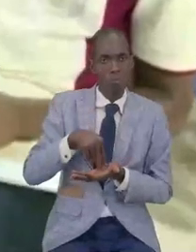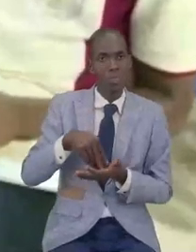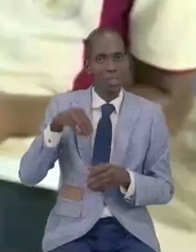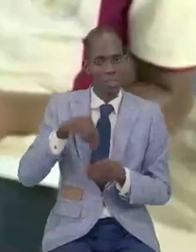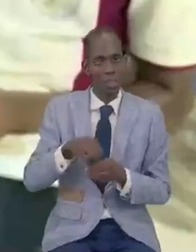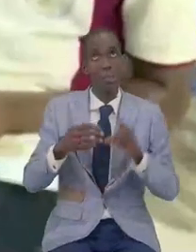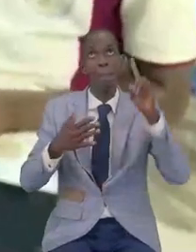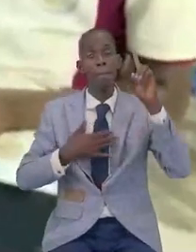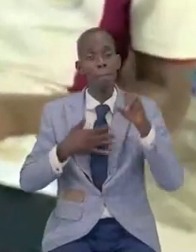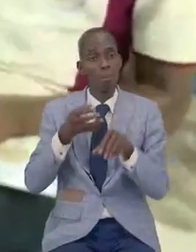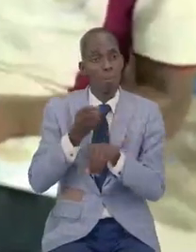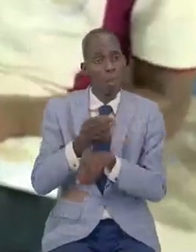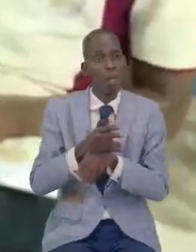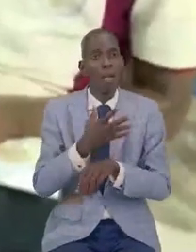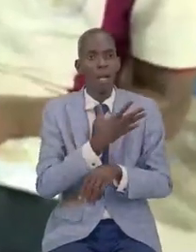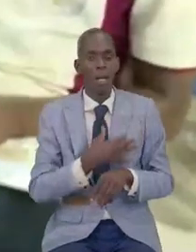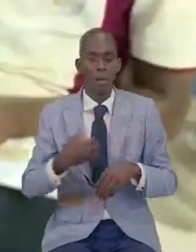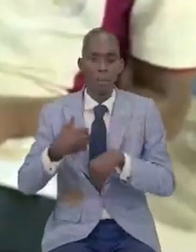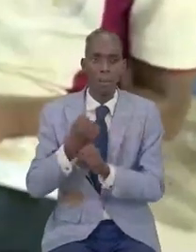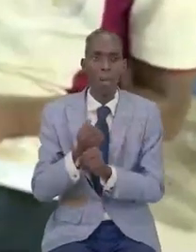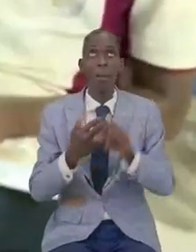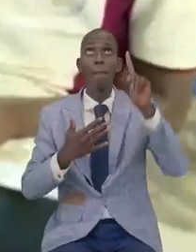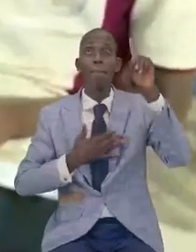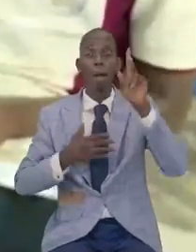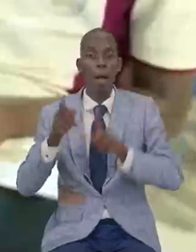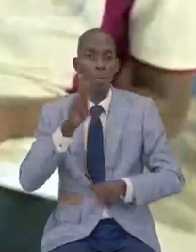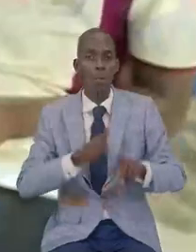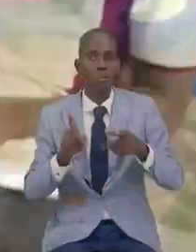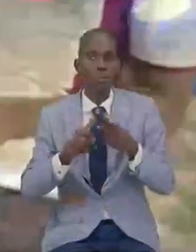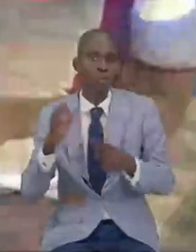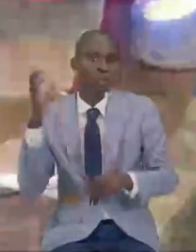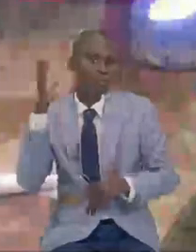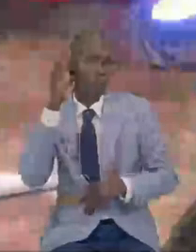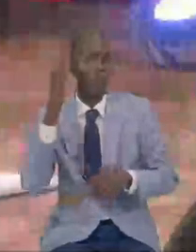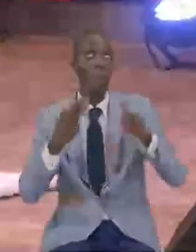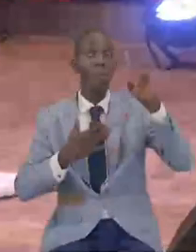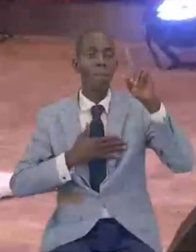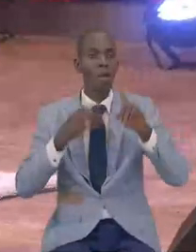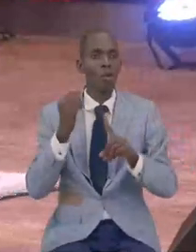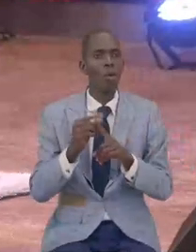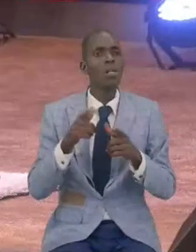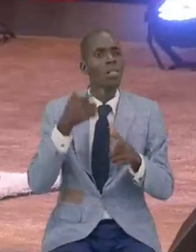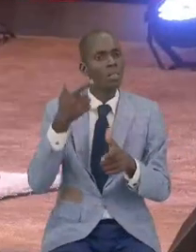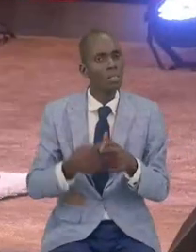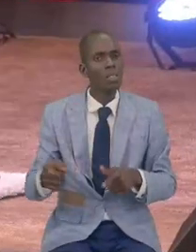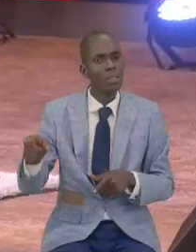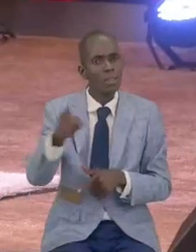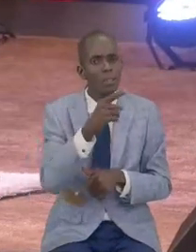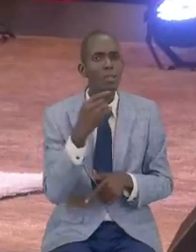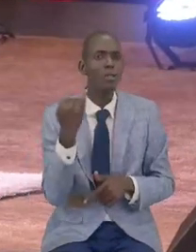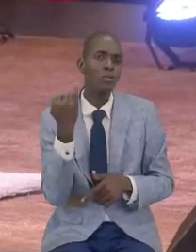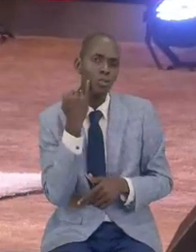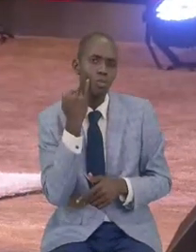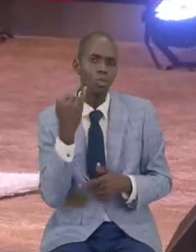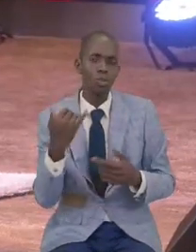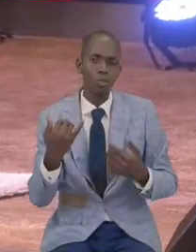S'ils avaient assisté à mon conseil, ils auraient dû faire entendre mes paroles à mon peuple et les faire revenir